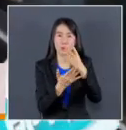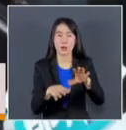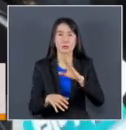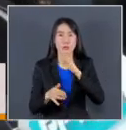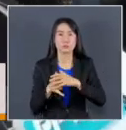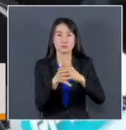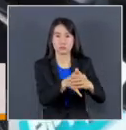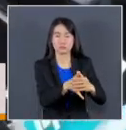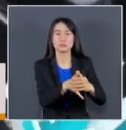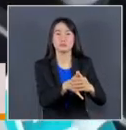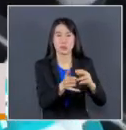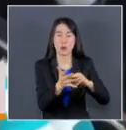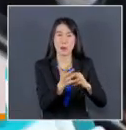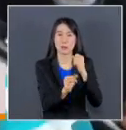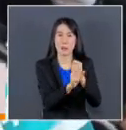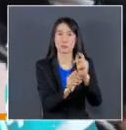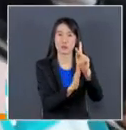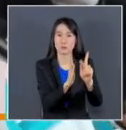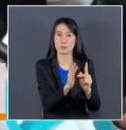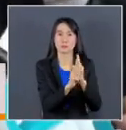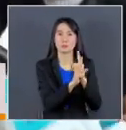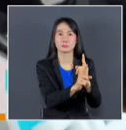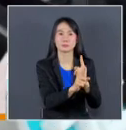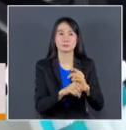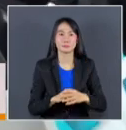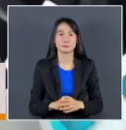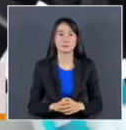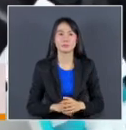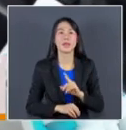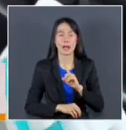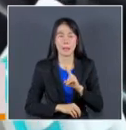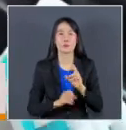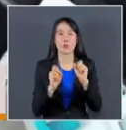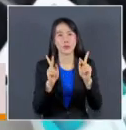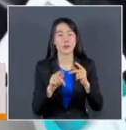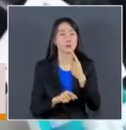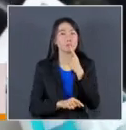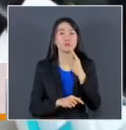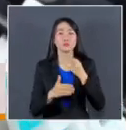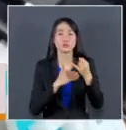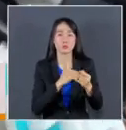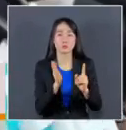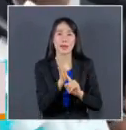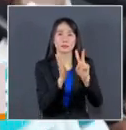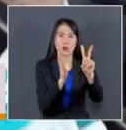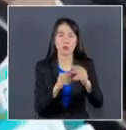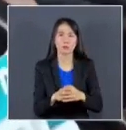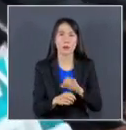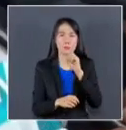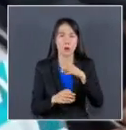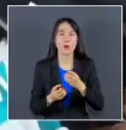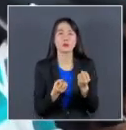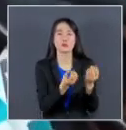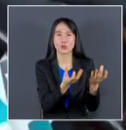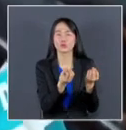มาหนูจะไม่ถอนแจ้งความนะพาน้องกลับมาจะถอนแจ้งความให้ครับมาเดี๋ยวผมพาไปส่งเขาพูดกับหนูแบบนี้สองครั้งค่ะพี่ว่าเดี๋ยวพามาส่งเดี๋ยวเ